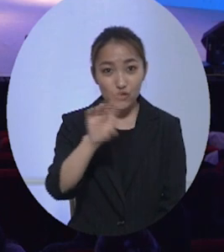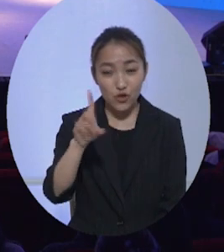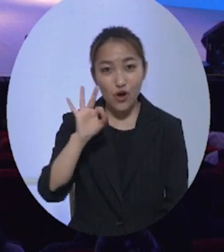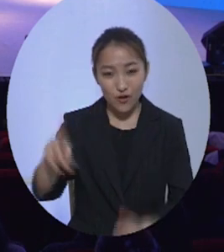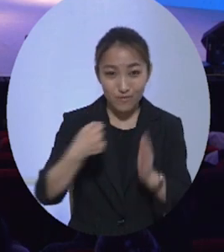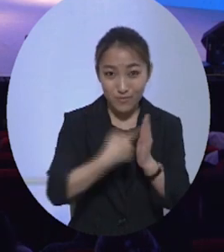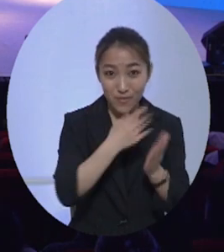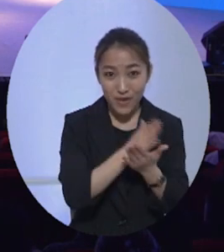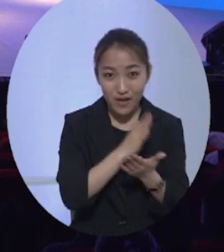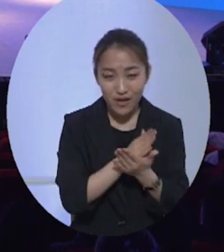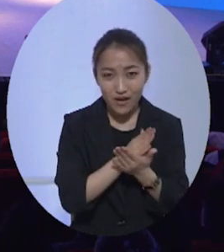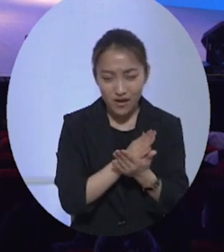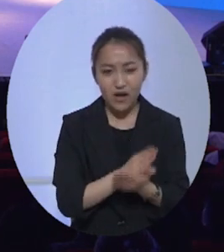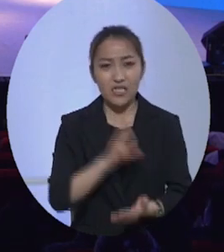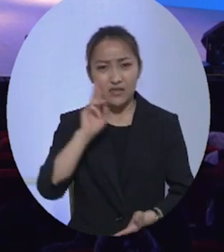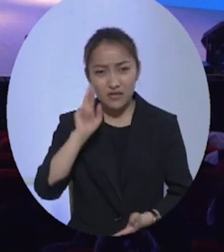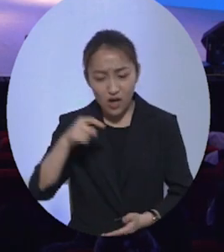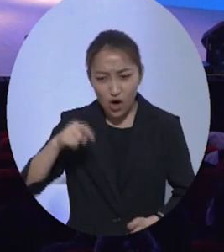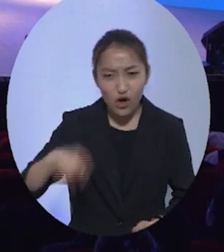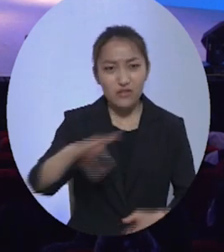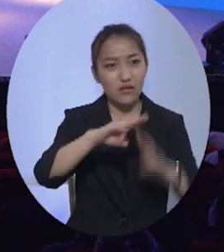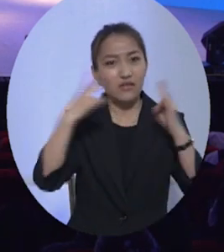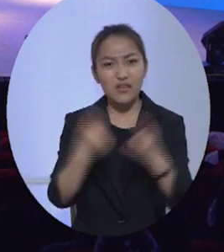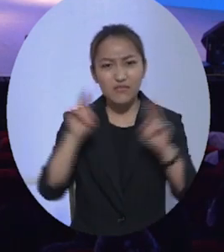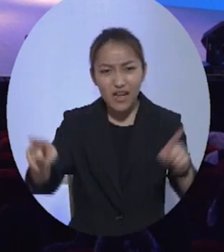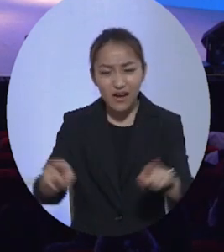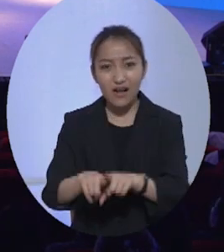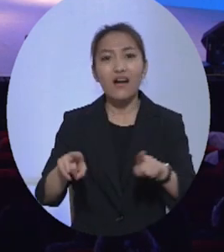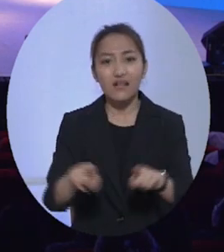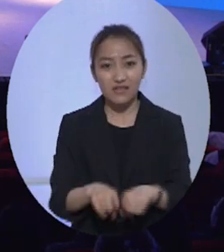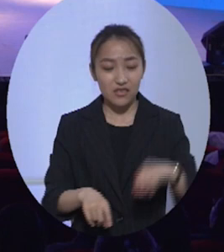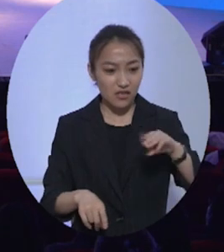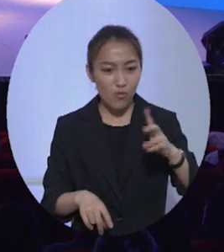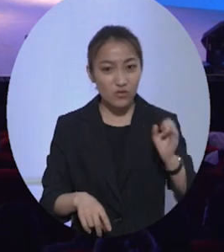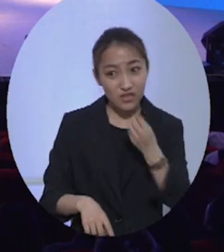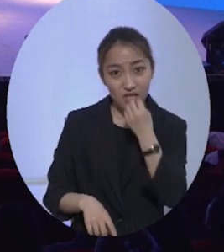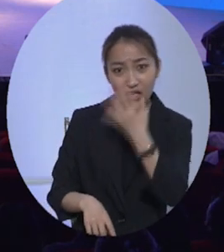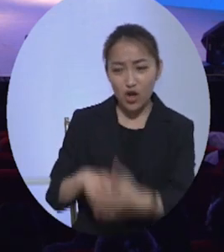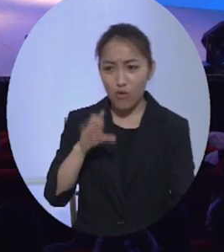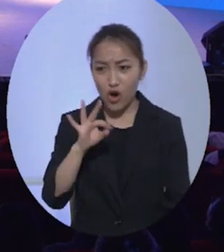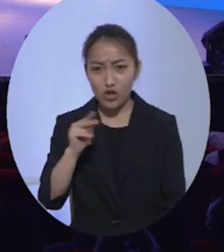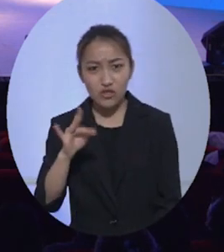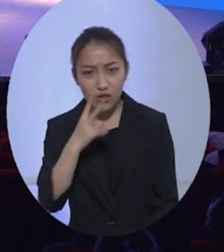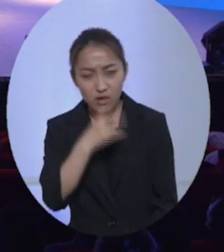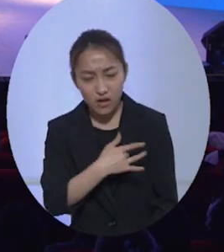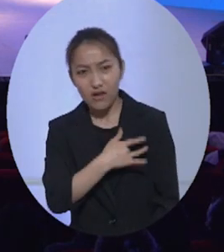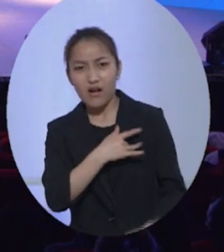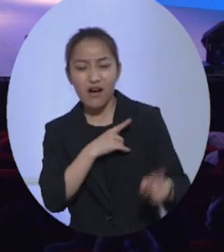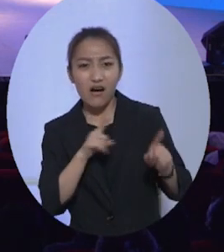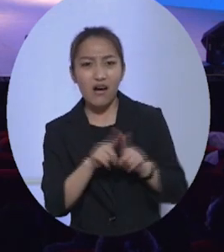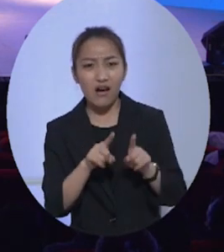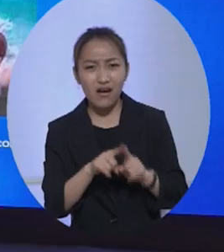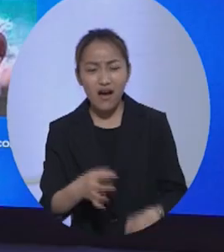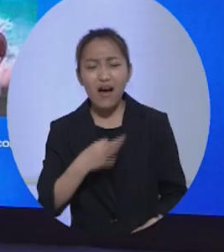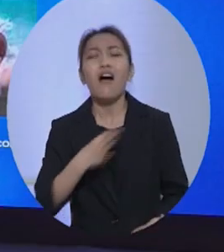байгаа мөртлөө яг өнөөдөр болж байгаа юм шиг Тэмүүжингийн сэтгэлд буурчи тэгж үлдсэн байгаа хэвгүй. Амиа өхөд Нааго